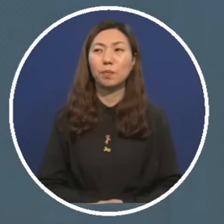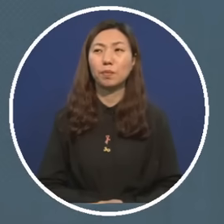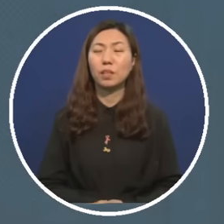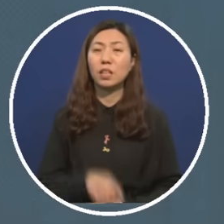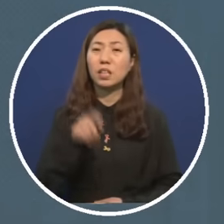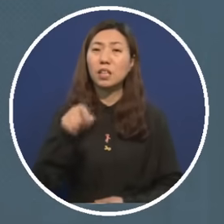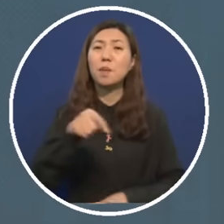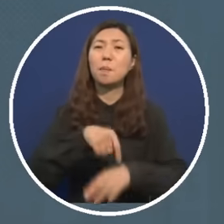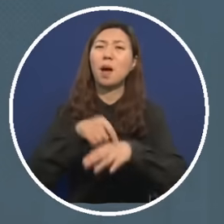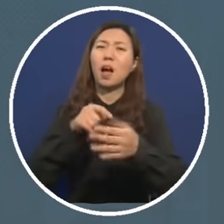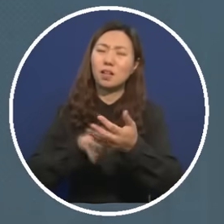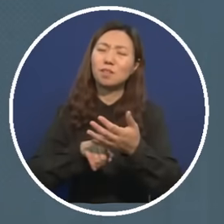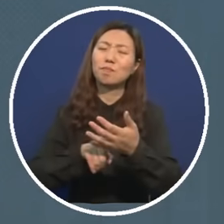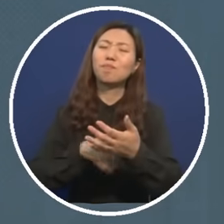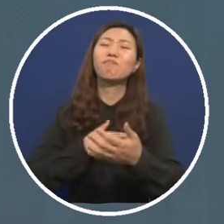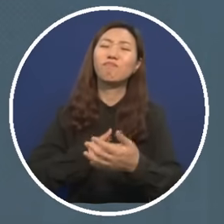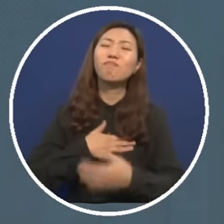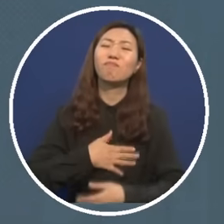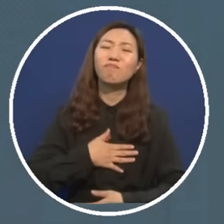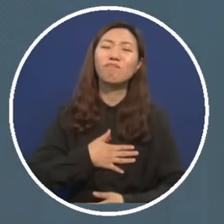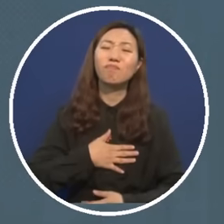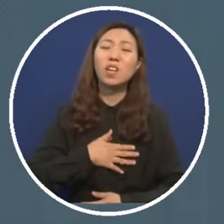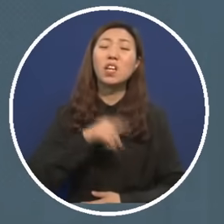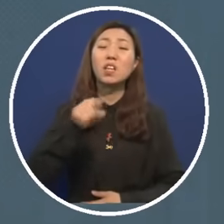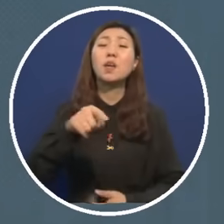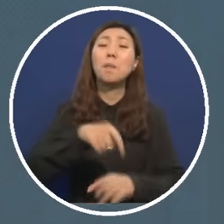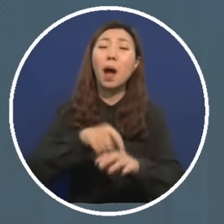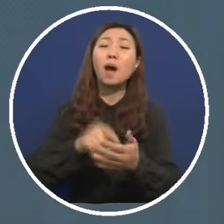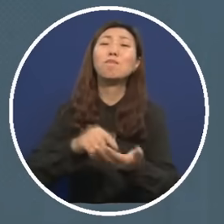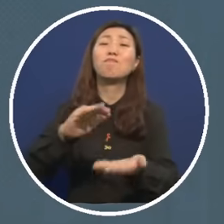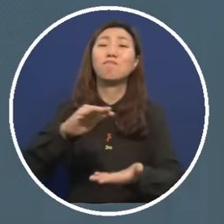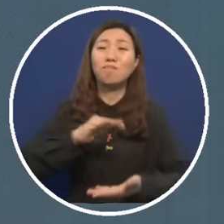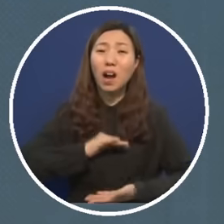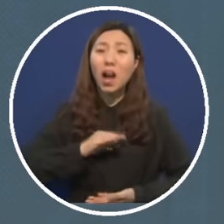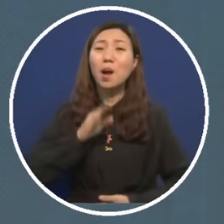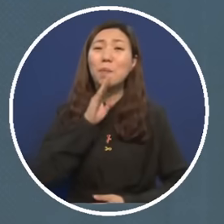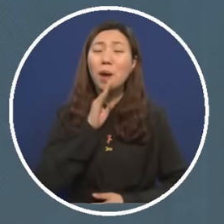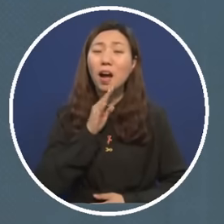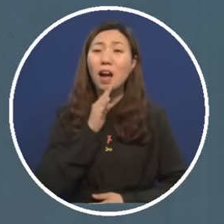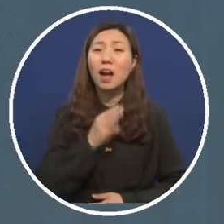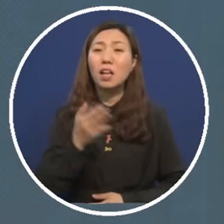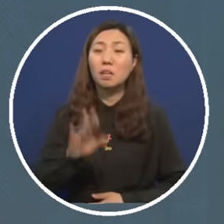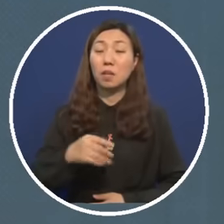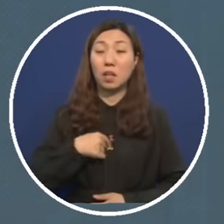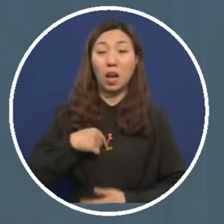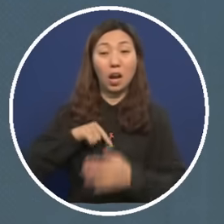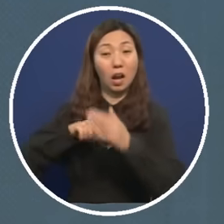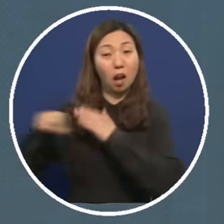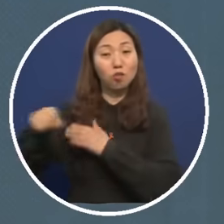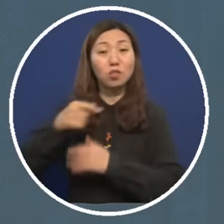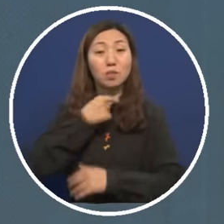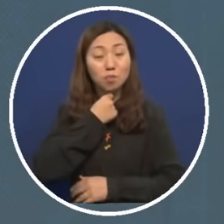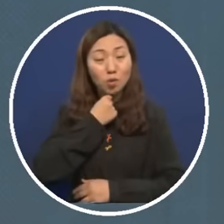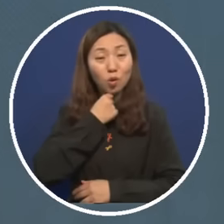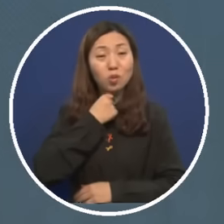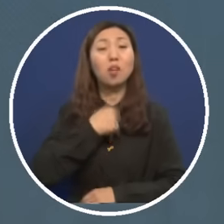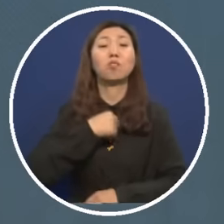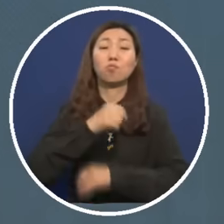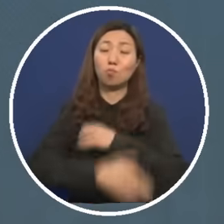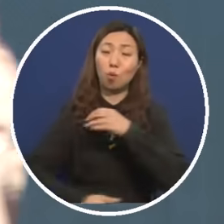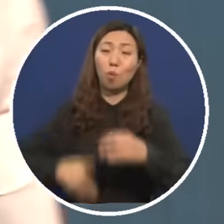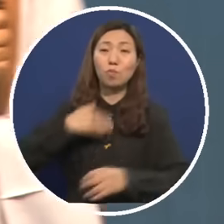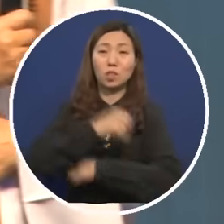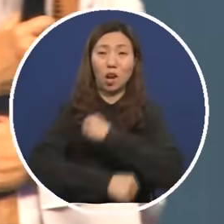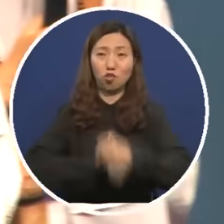네 마음이 그런 건 내가 알겠다. 받아주는 거예요. 그런데 내가 가고 싶으면 나는 자유인이니까 어떻게 하면 된다?